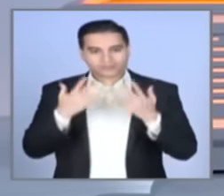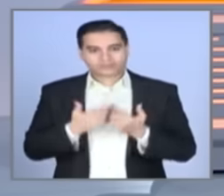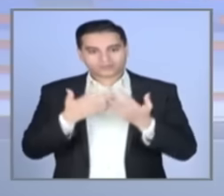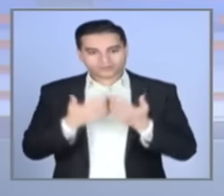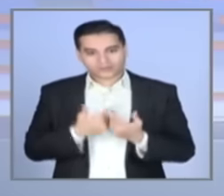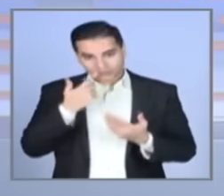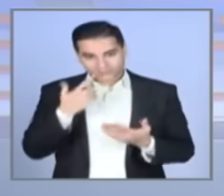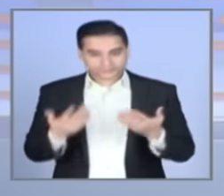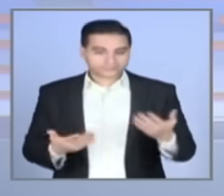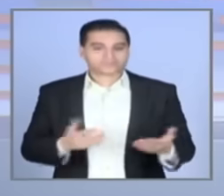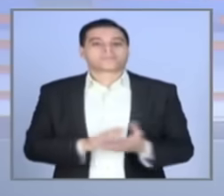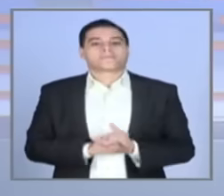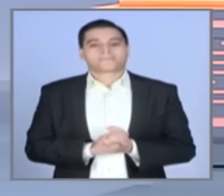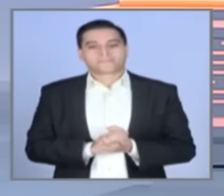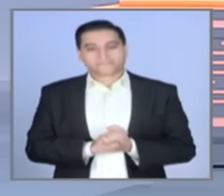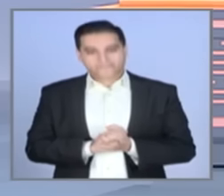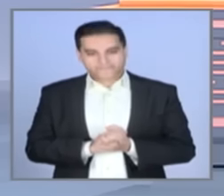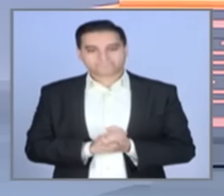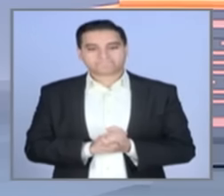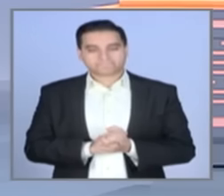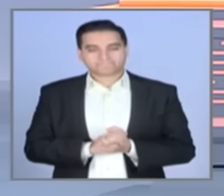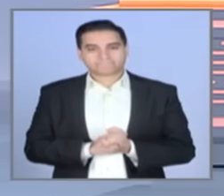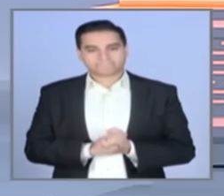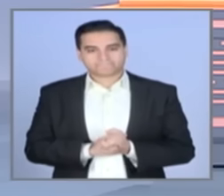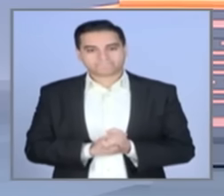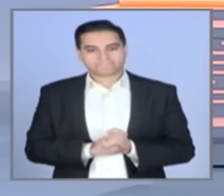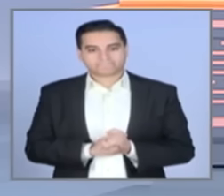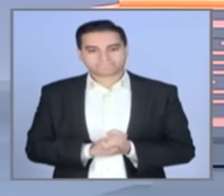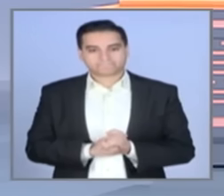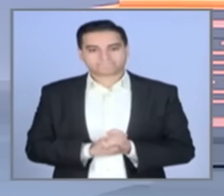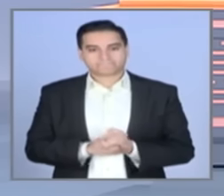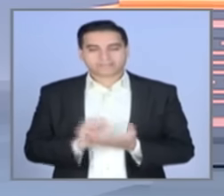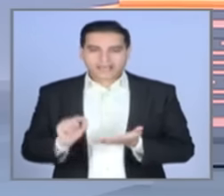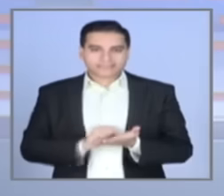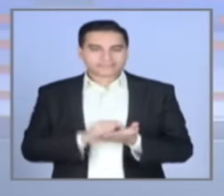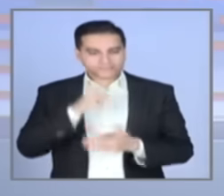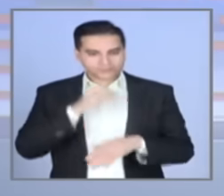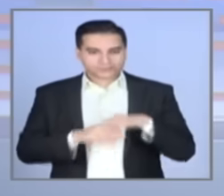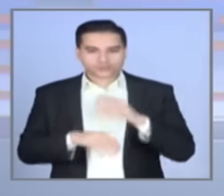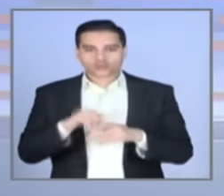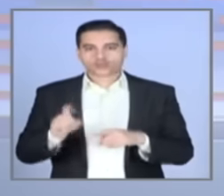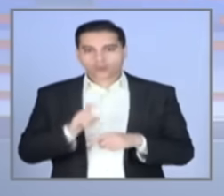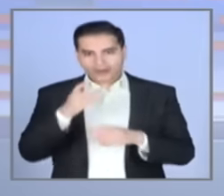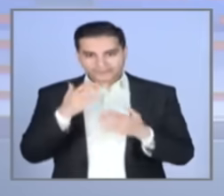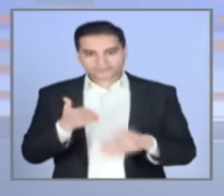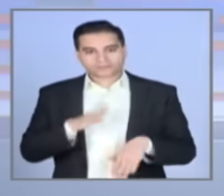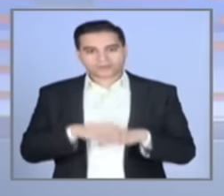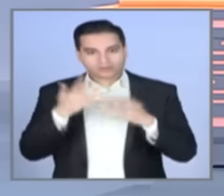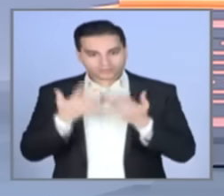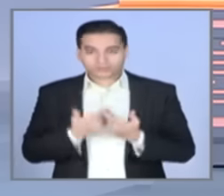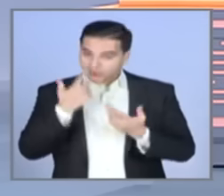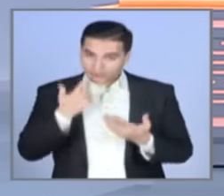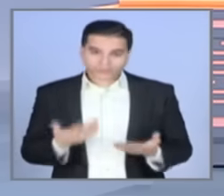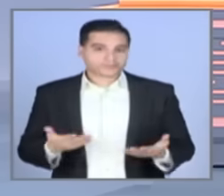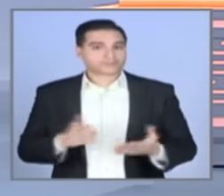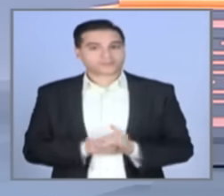هاني ومدام رقية. هتحتاج الورق والقلم، لأن السؤال اللي جاي قدرات